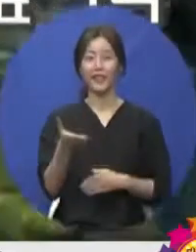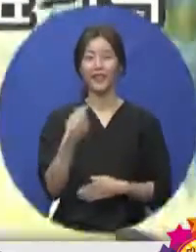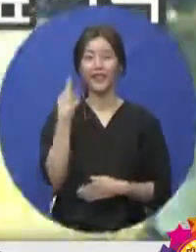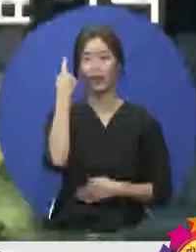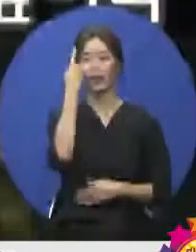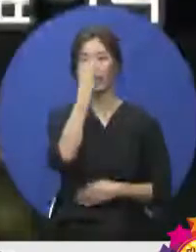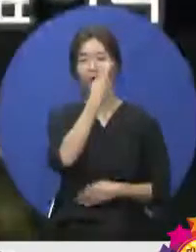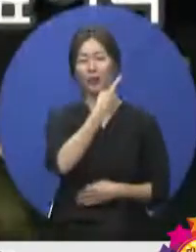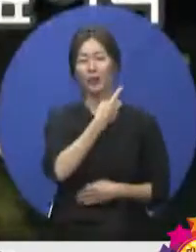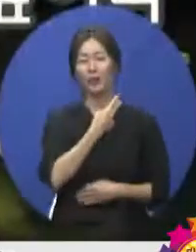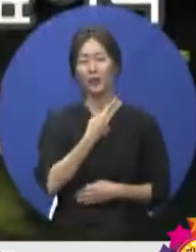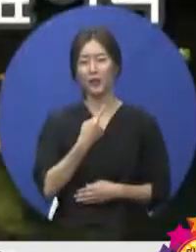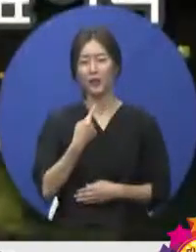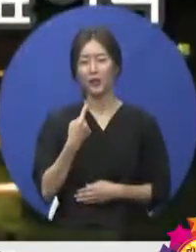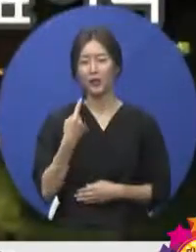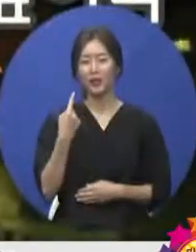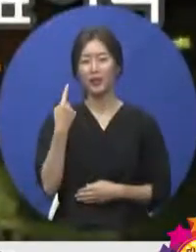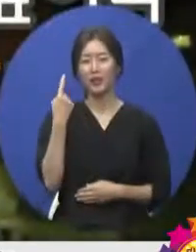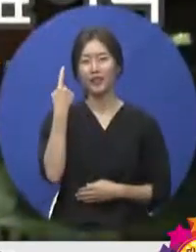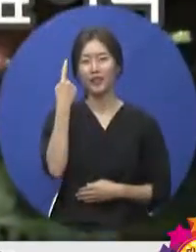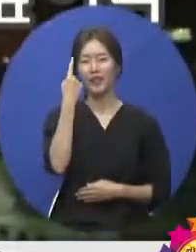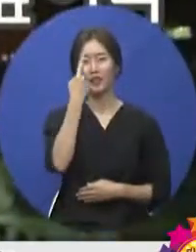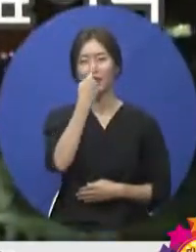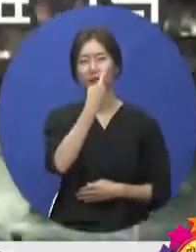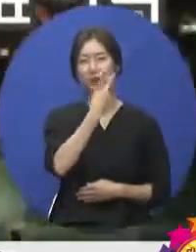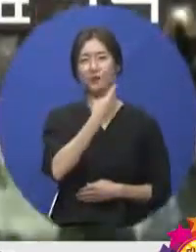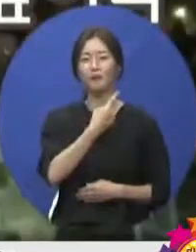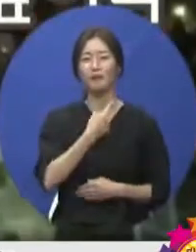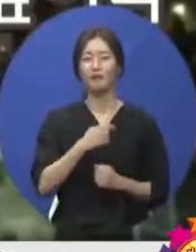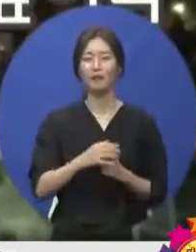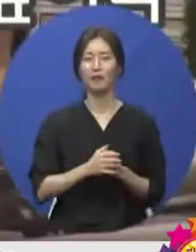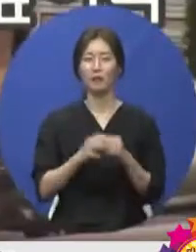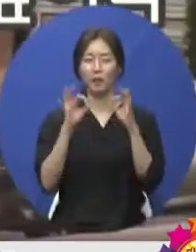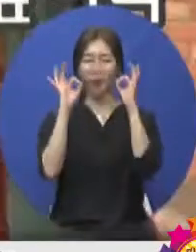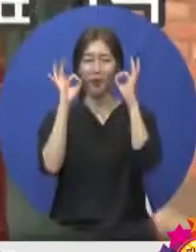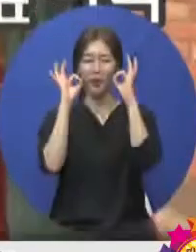한번 그 얼굴이